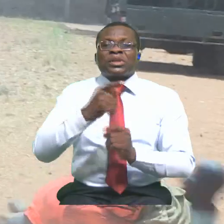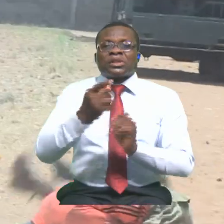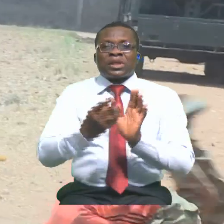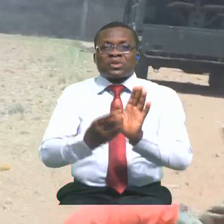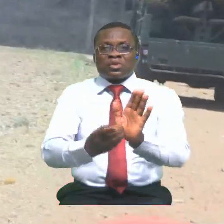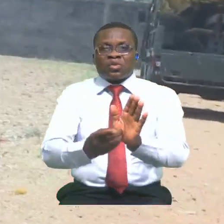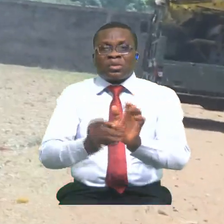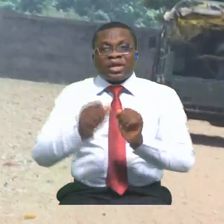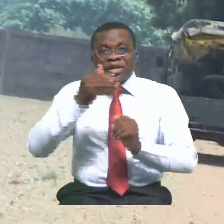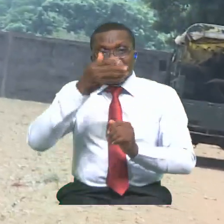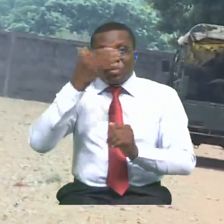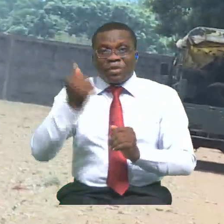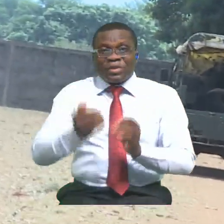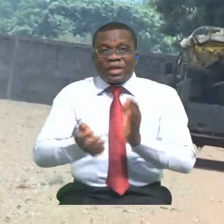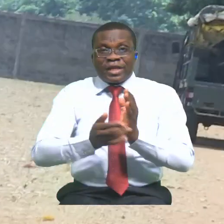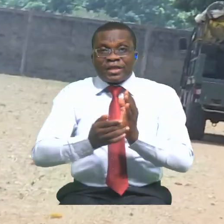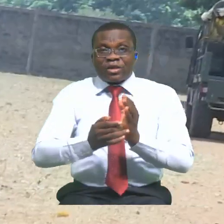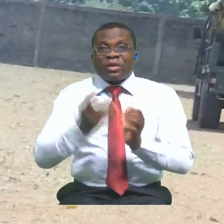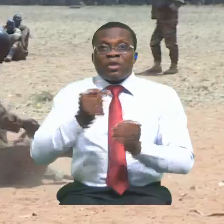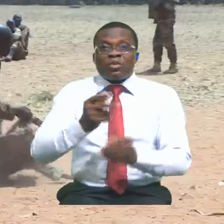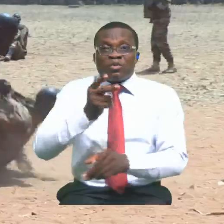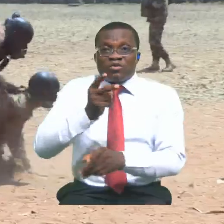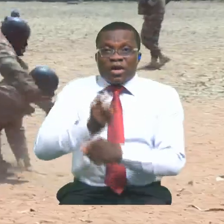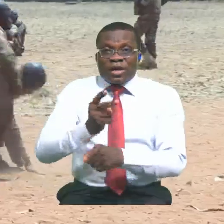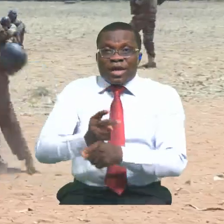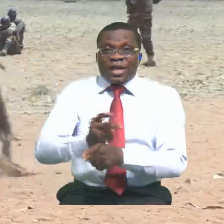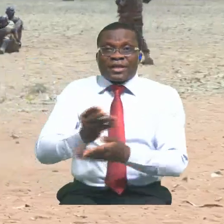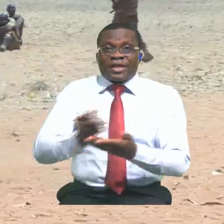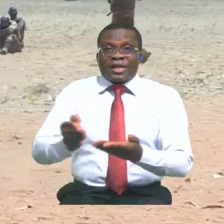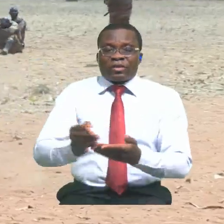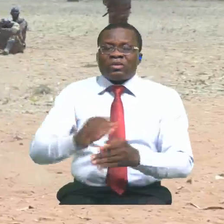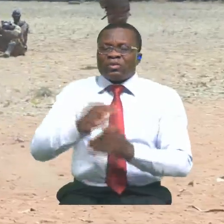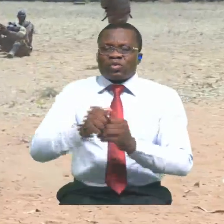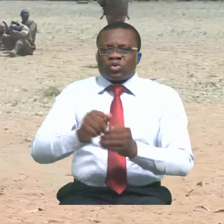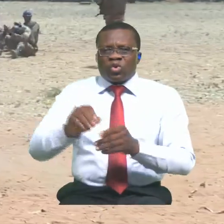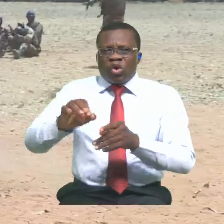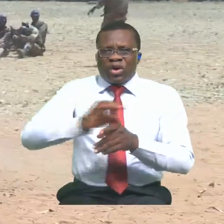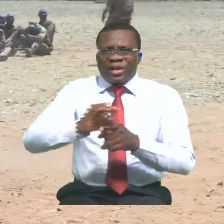sans oublier les techniques d'immobilisation,